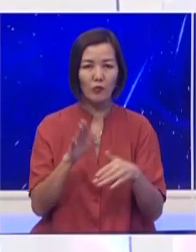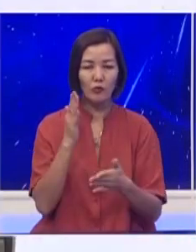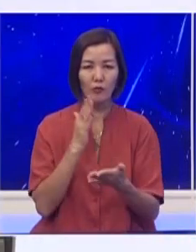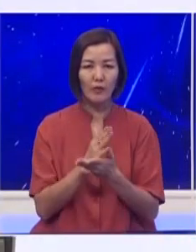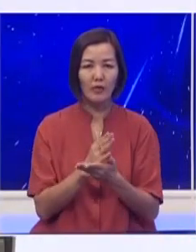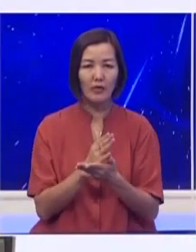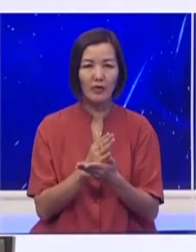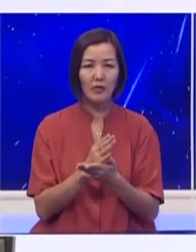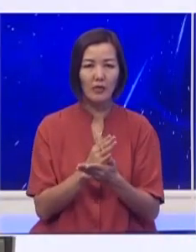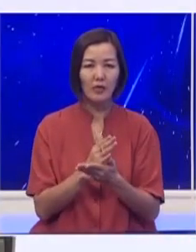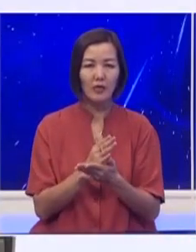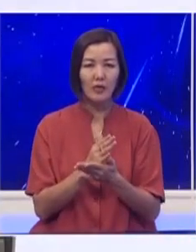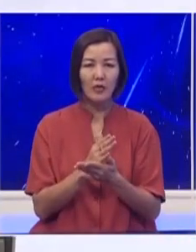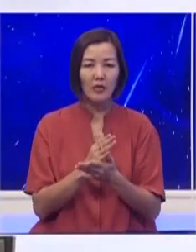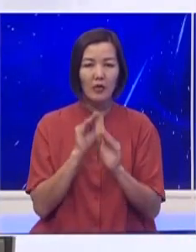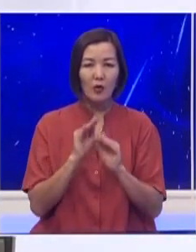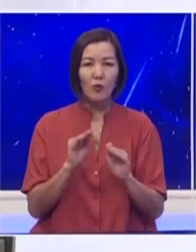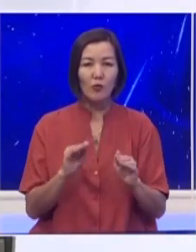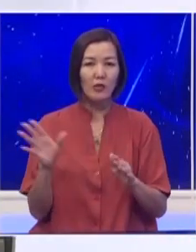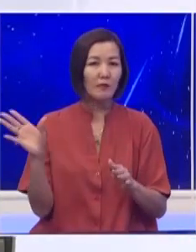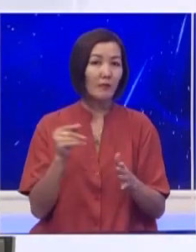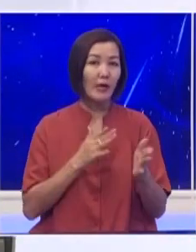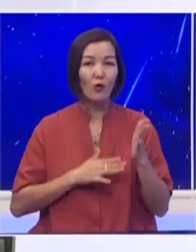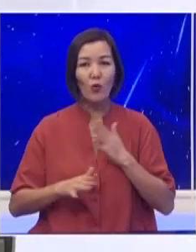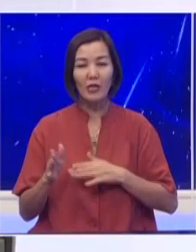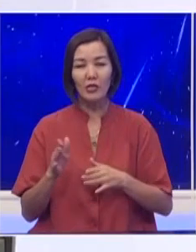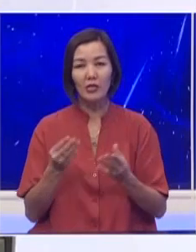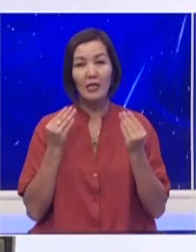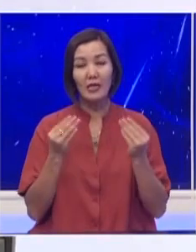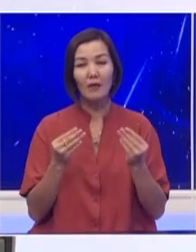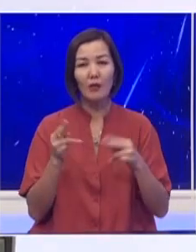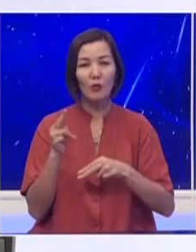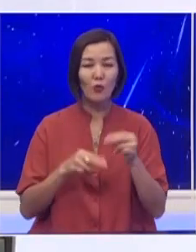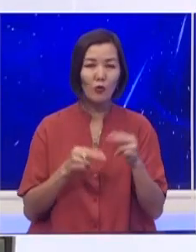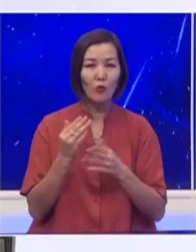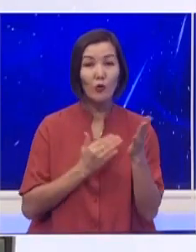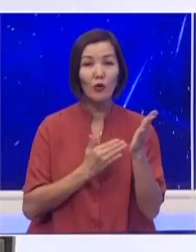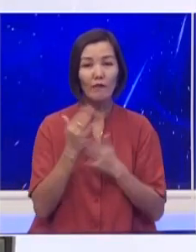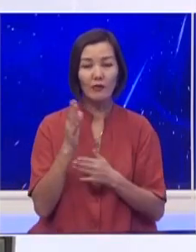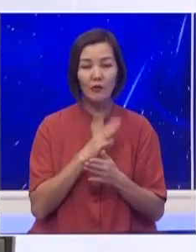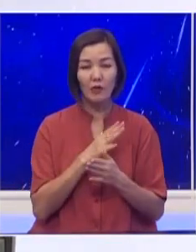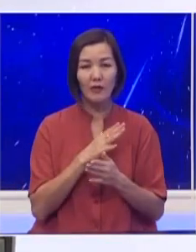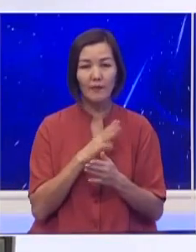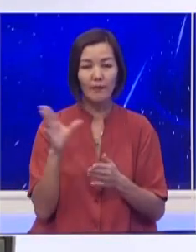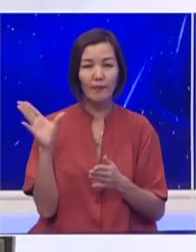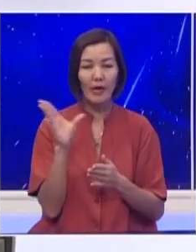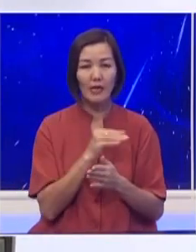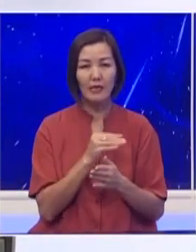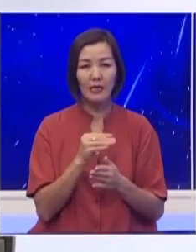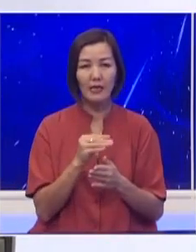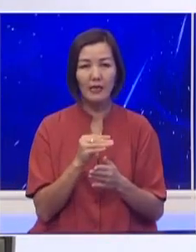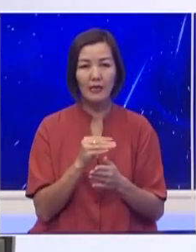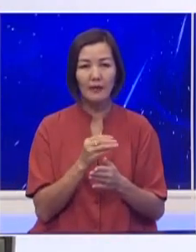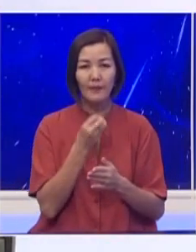қолайлы. Оқушыларымыздың өзі дән риза, керемет көңіл күймен келіп, барлықтары